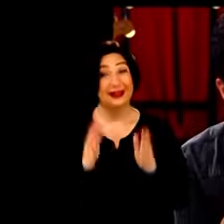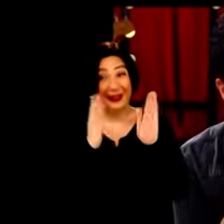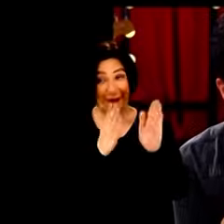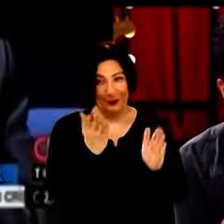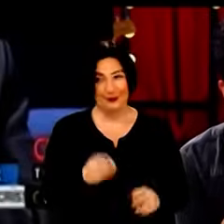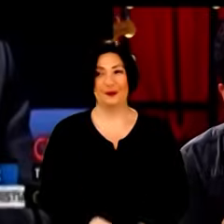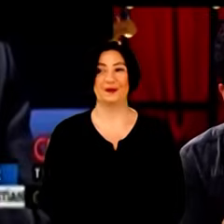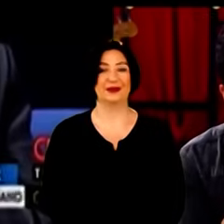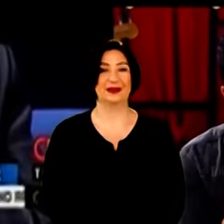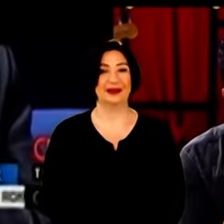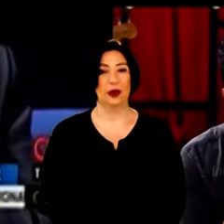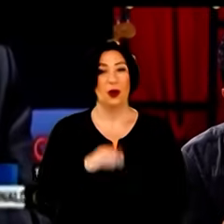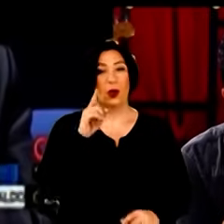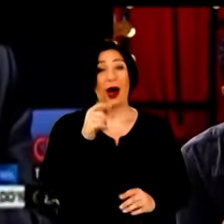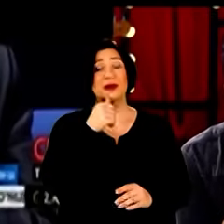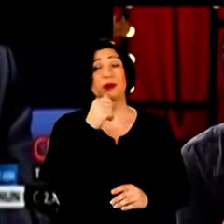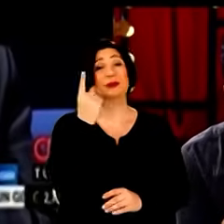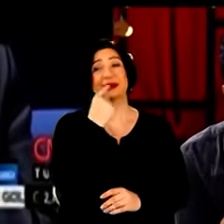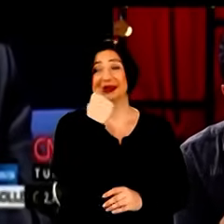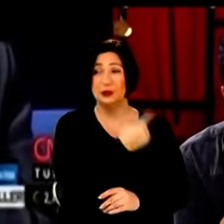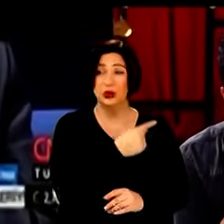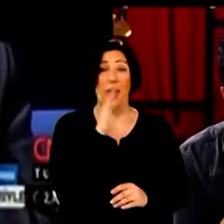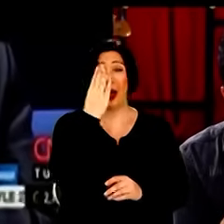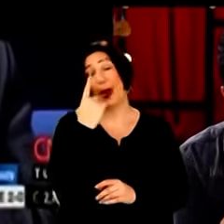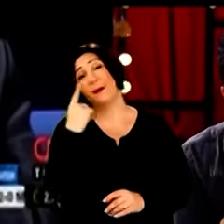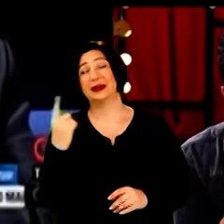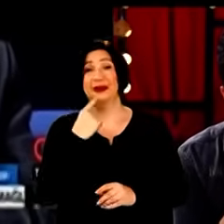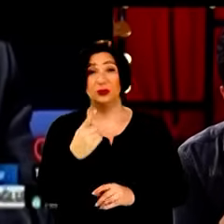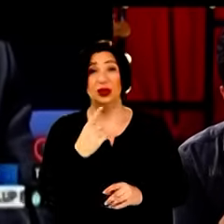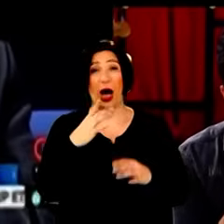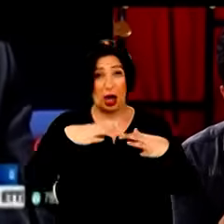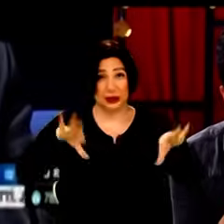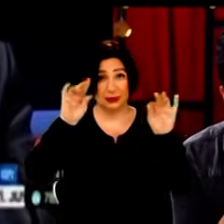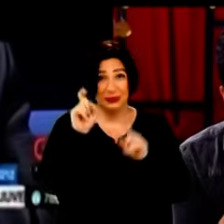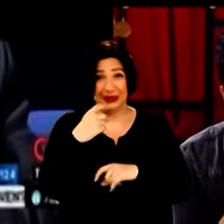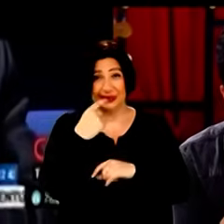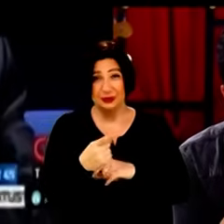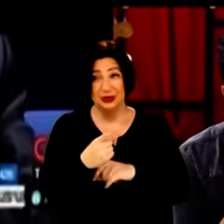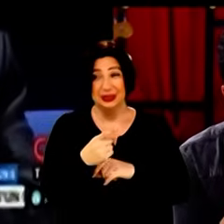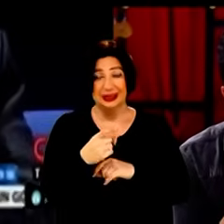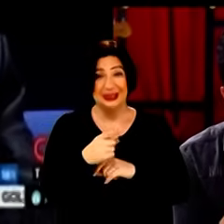Devam. Oynayalım mı demiş adama. Adam oynayalım demiş. Hazır mısın demiş.